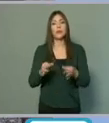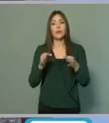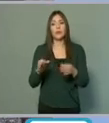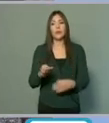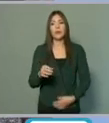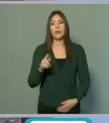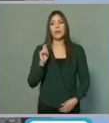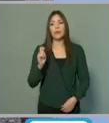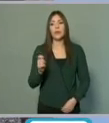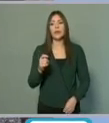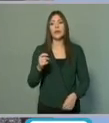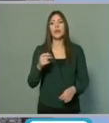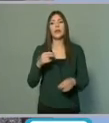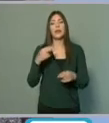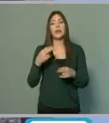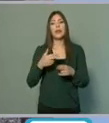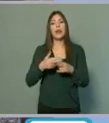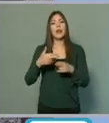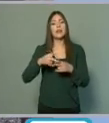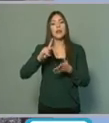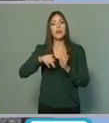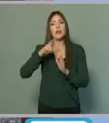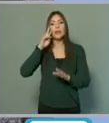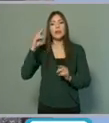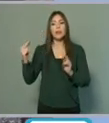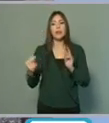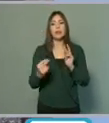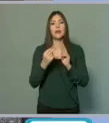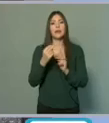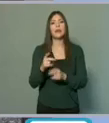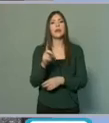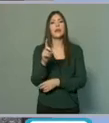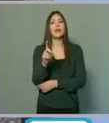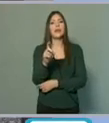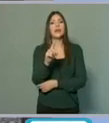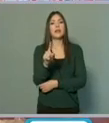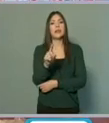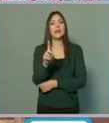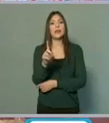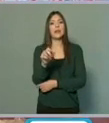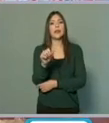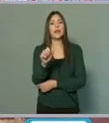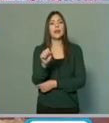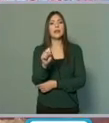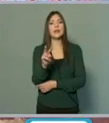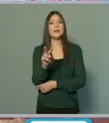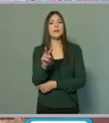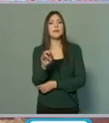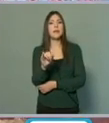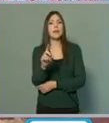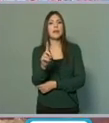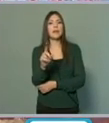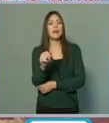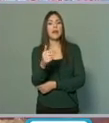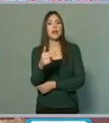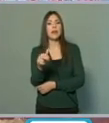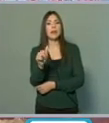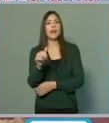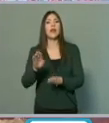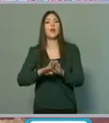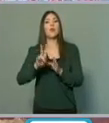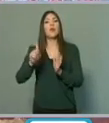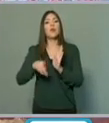sería hasta el reencuentro, que sería до свидания. Da, hasta, y свидание como